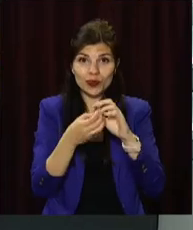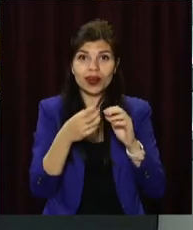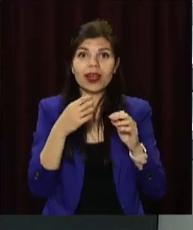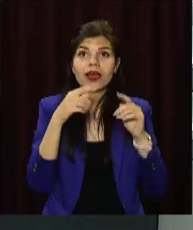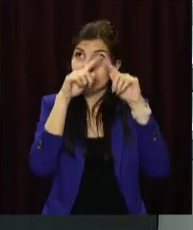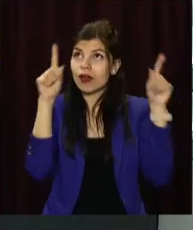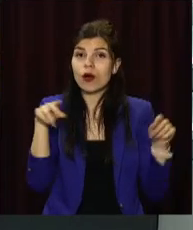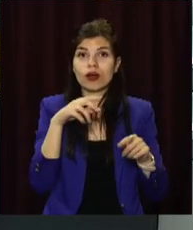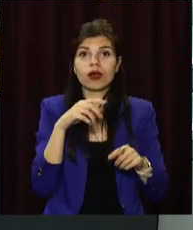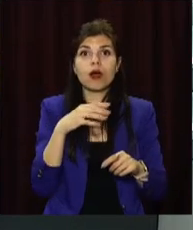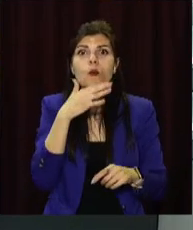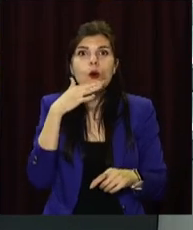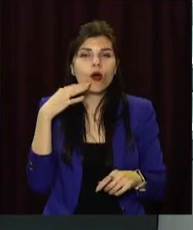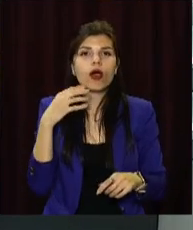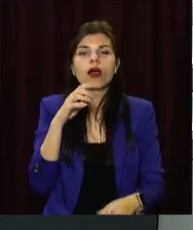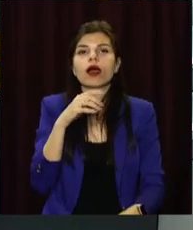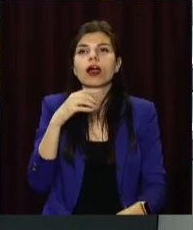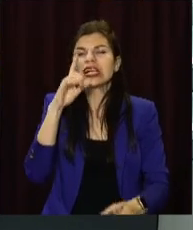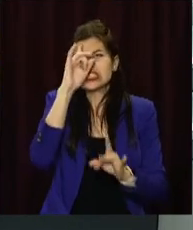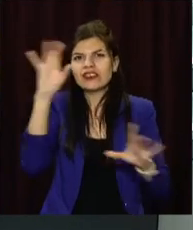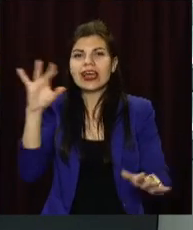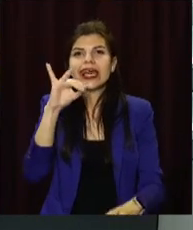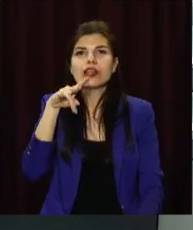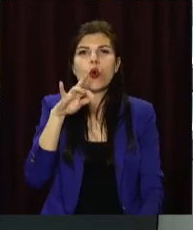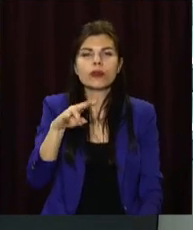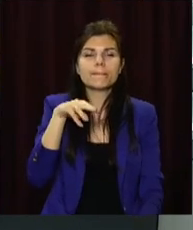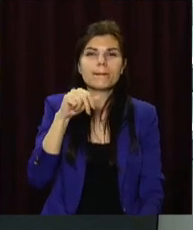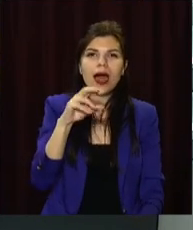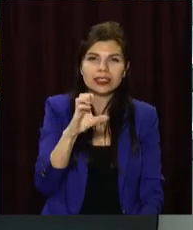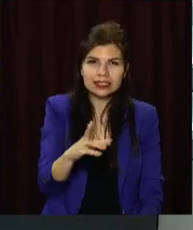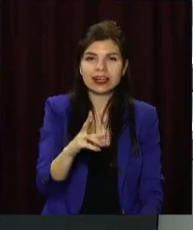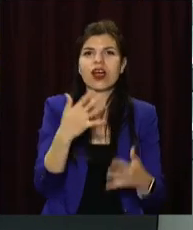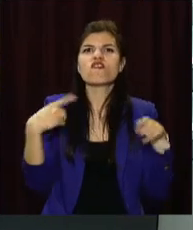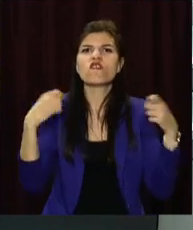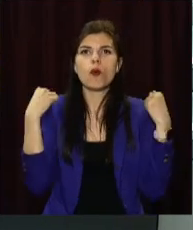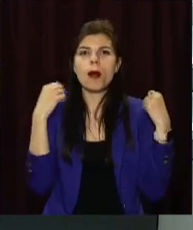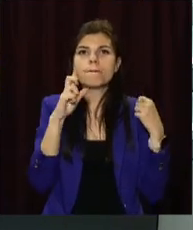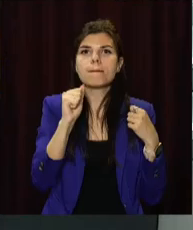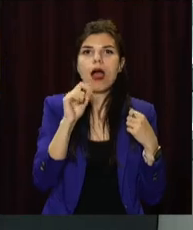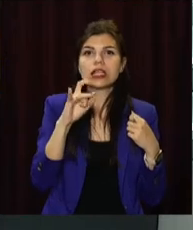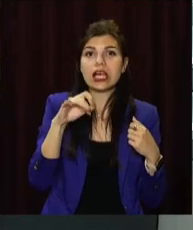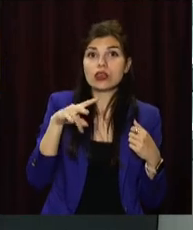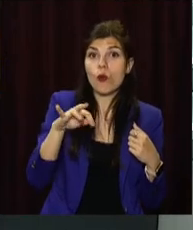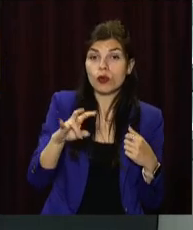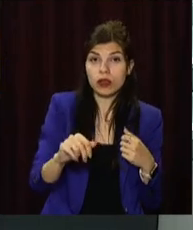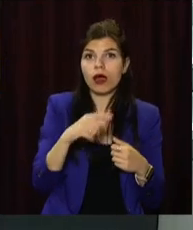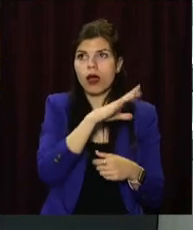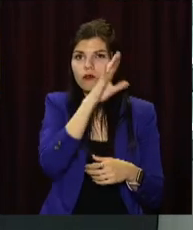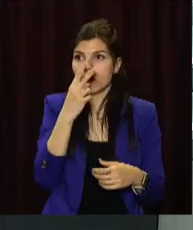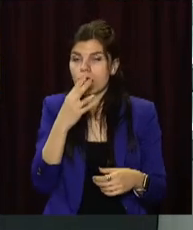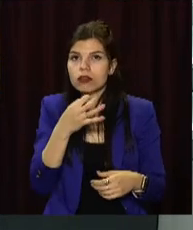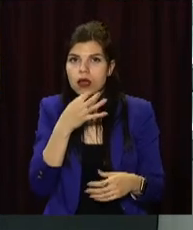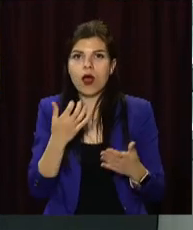портрети постали Роберт Дауні-молодший, Ілон Маск, Ніл Патрік Харрісон та футбольний клуб «Барселона». Звичним хистом